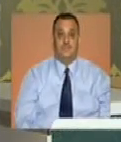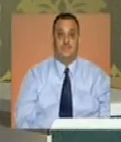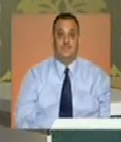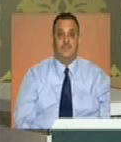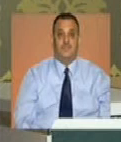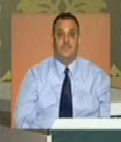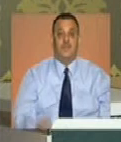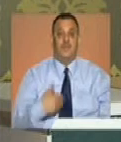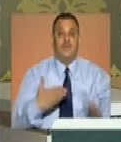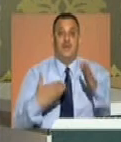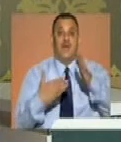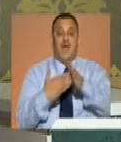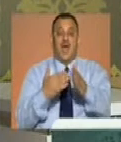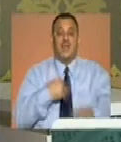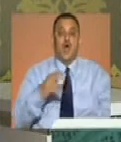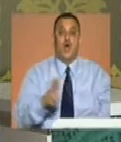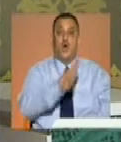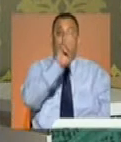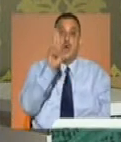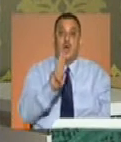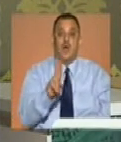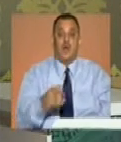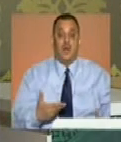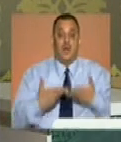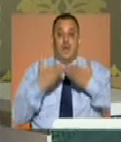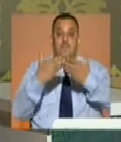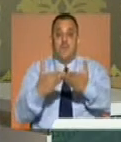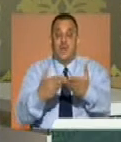التلفزيون. ولو سمحت يا سيدنا الشيخ بسألك يعني شو امكاني يعني